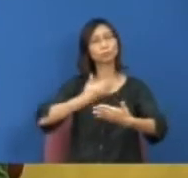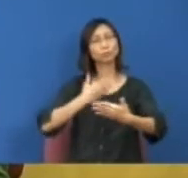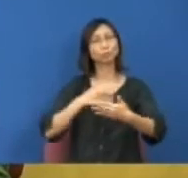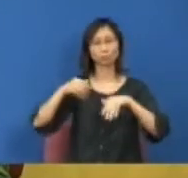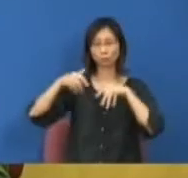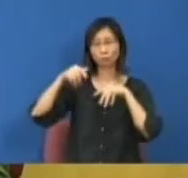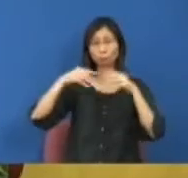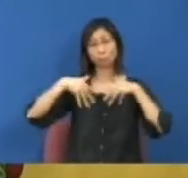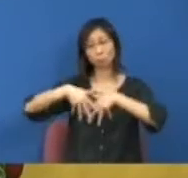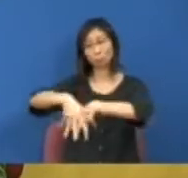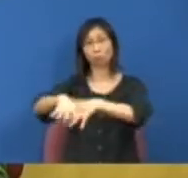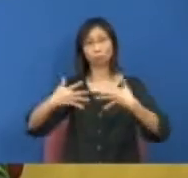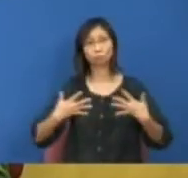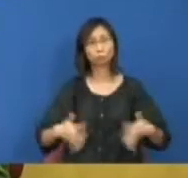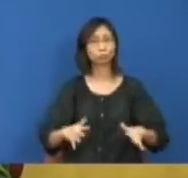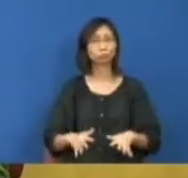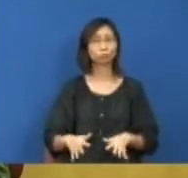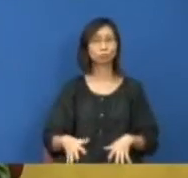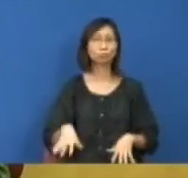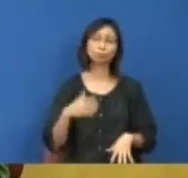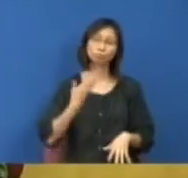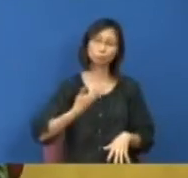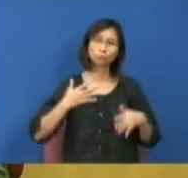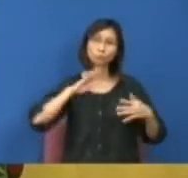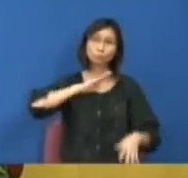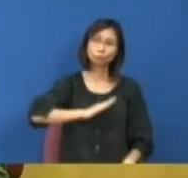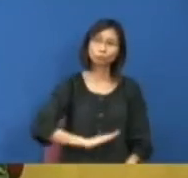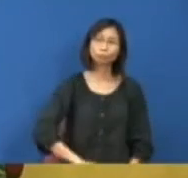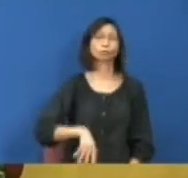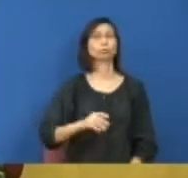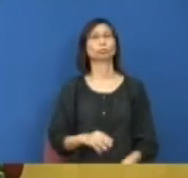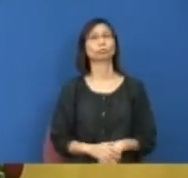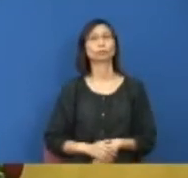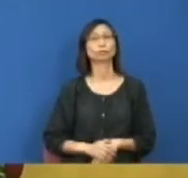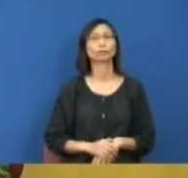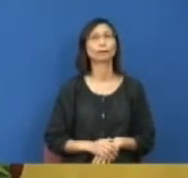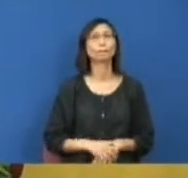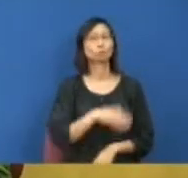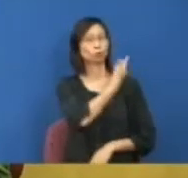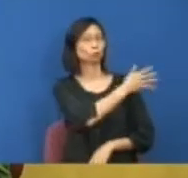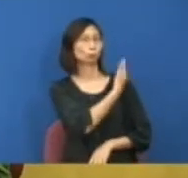了就當沒有事發生過了，再加上這一任政府做了這個出